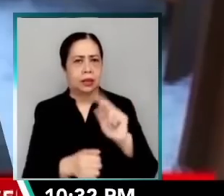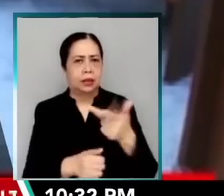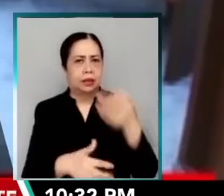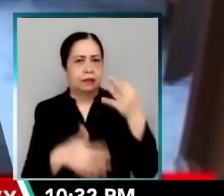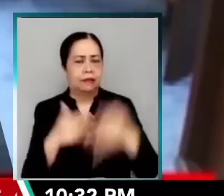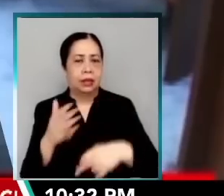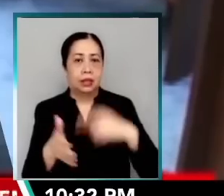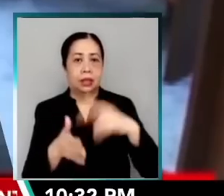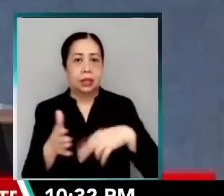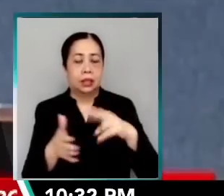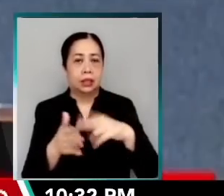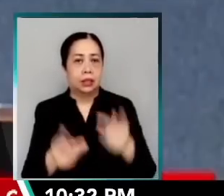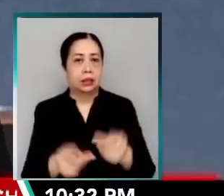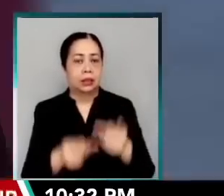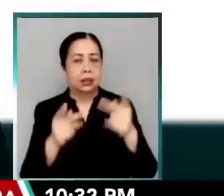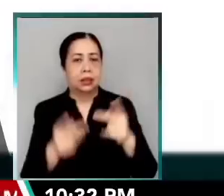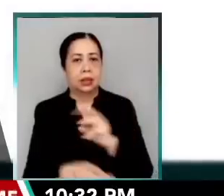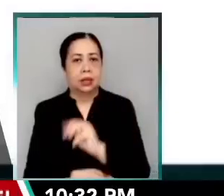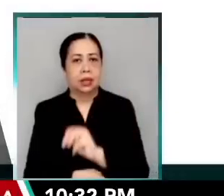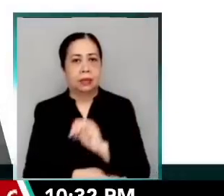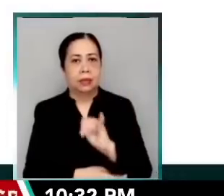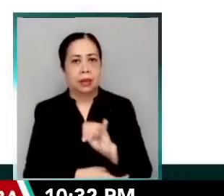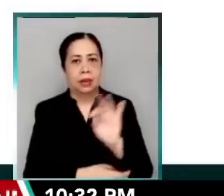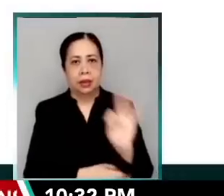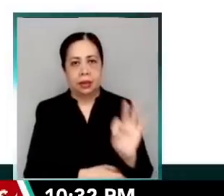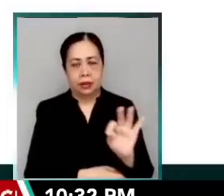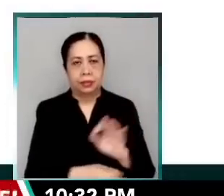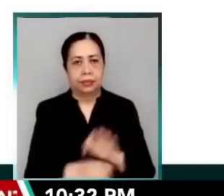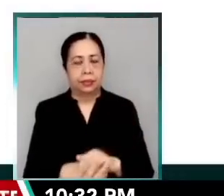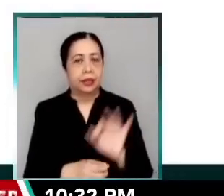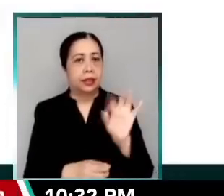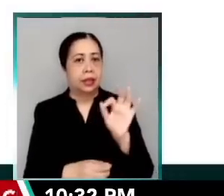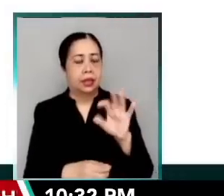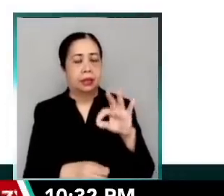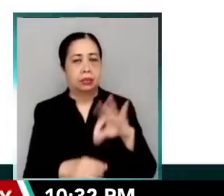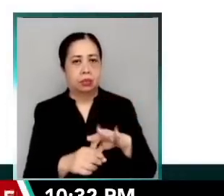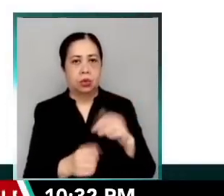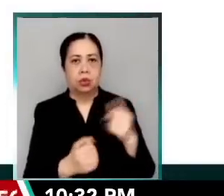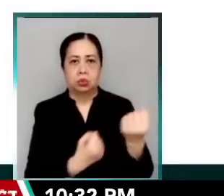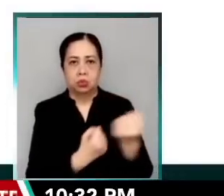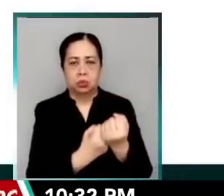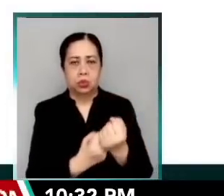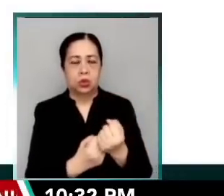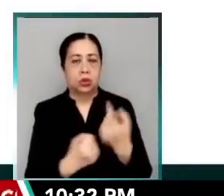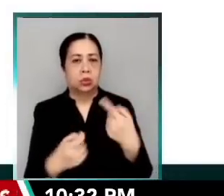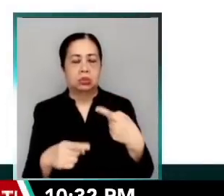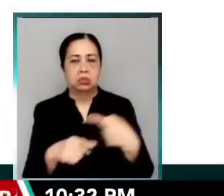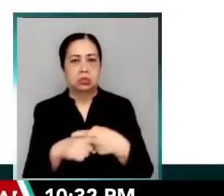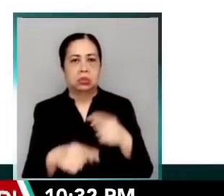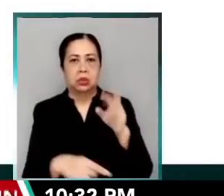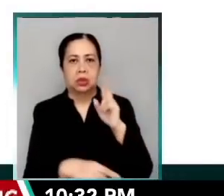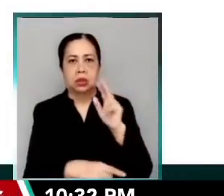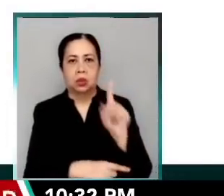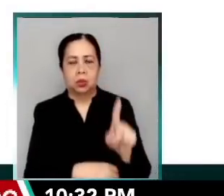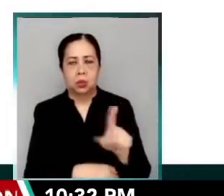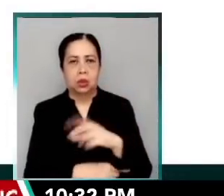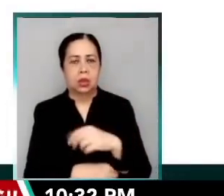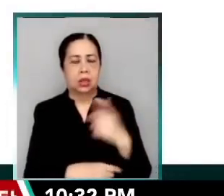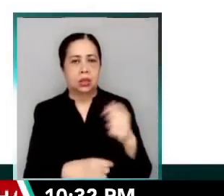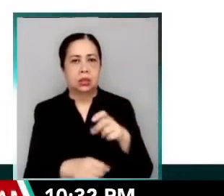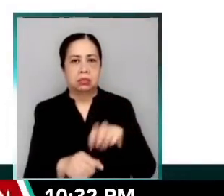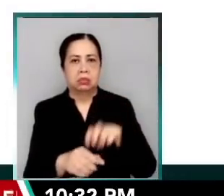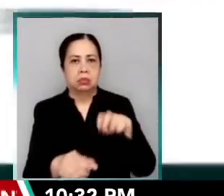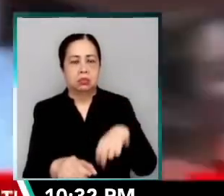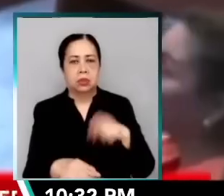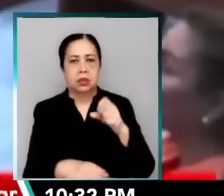ang panukalang Maharlika Investment Fund. 19 ang bumoto pabor. Kumontra si Senador Risa Hontiveros, habang nag-abstain si Senador